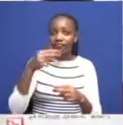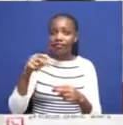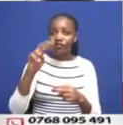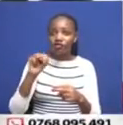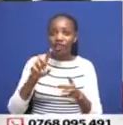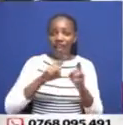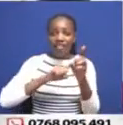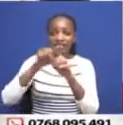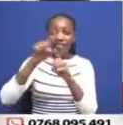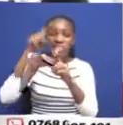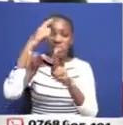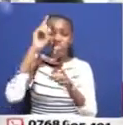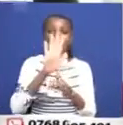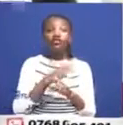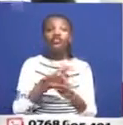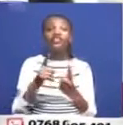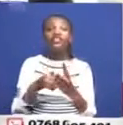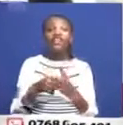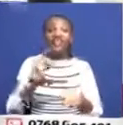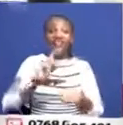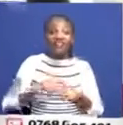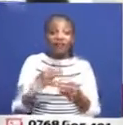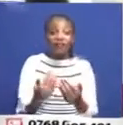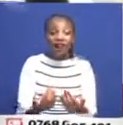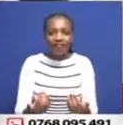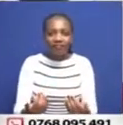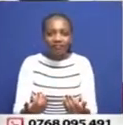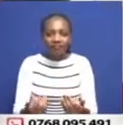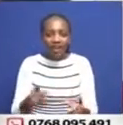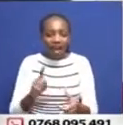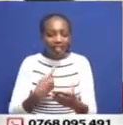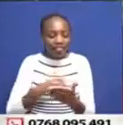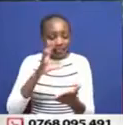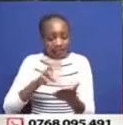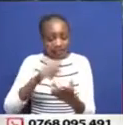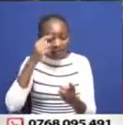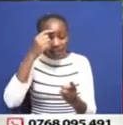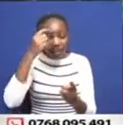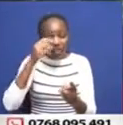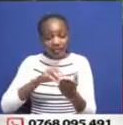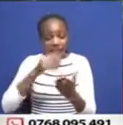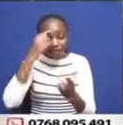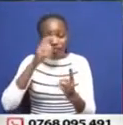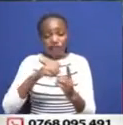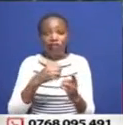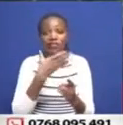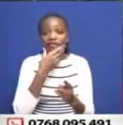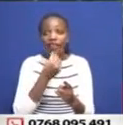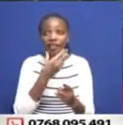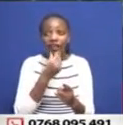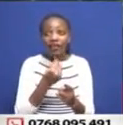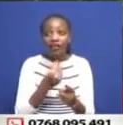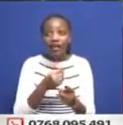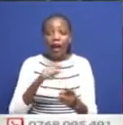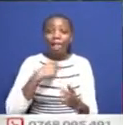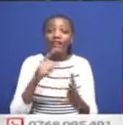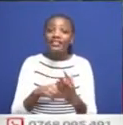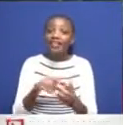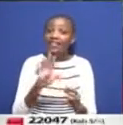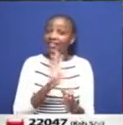ya kimuziki iling'oa nanga akiwa na umri mdogo kwa kujifunza kutoka kwa babae. Nilianza muziki nikiwa na miaka